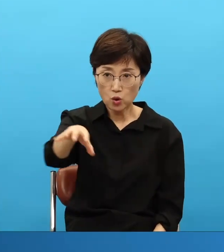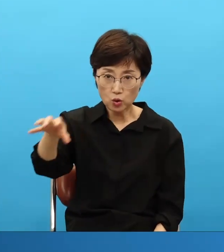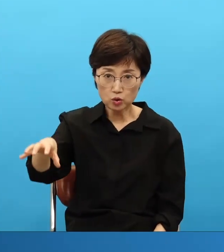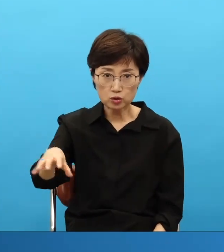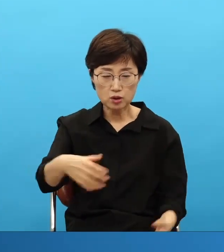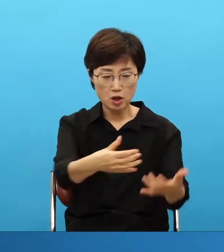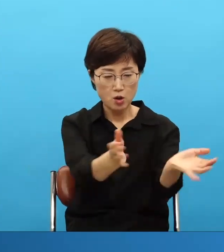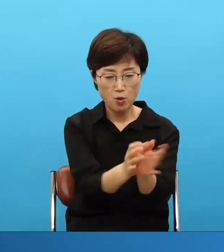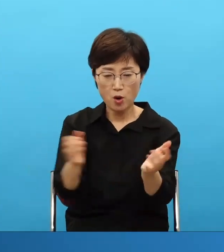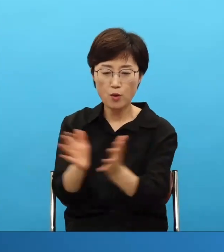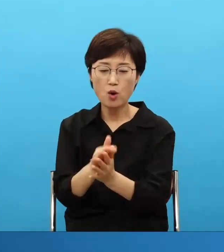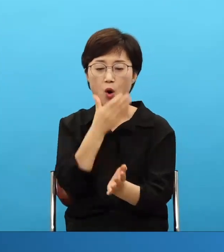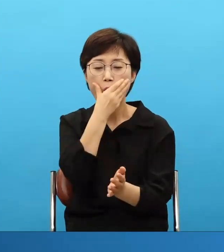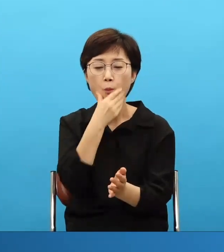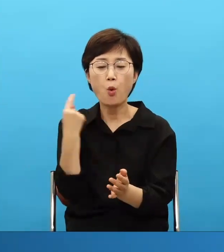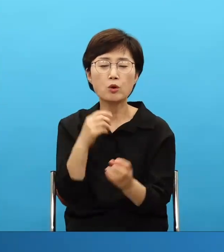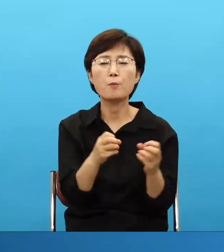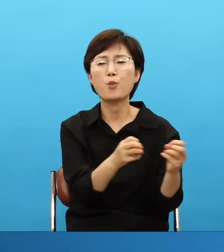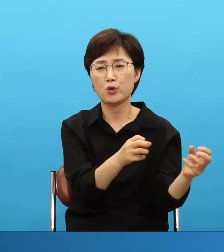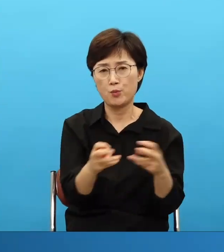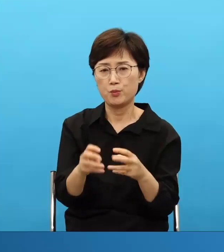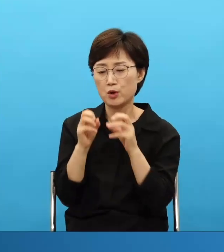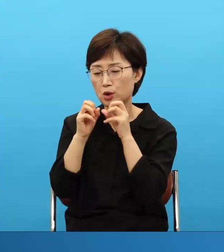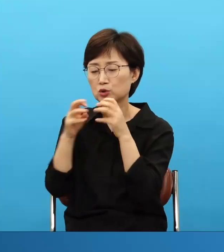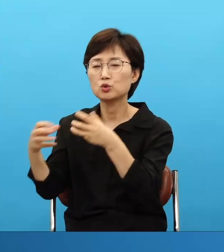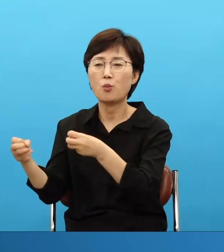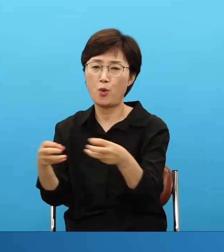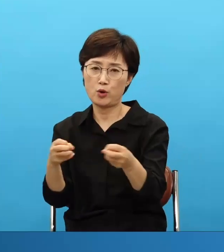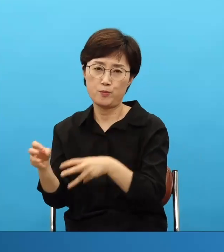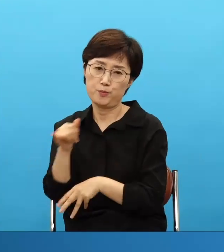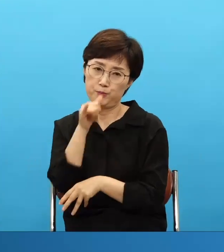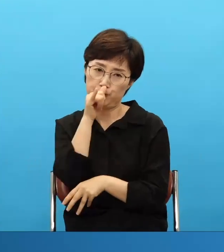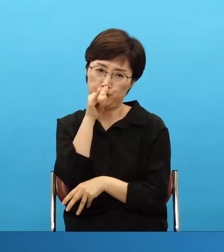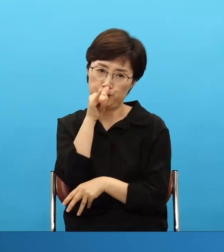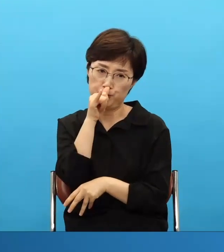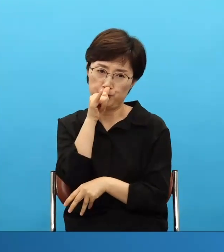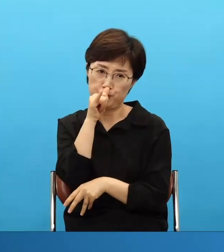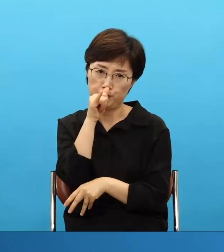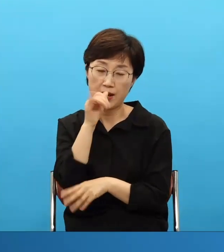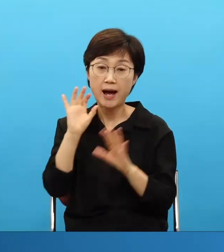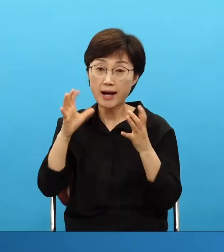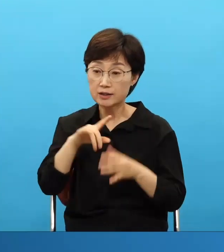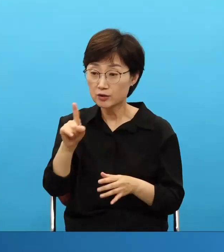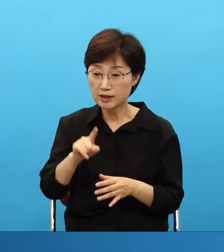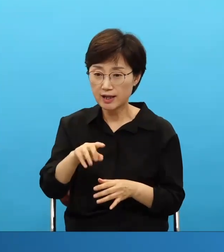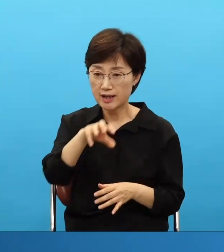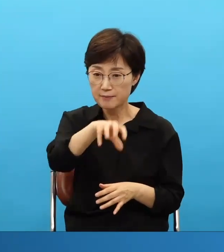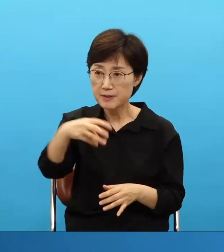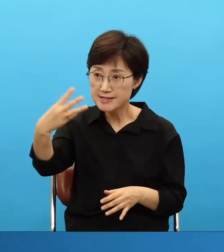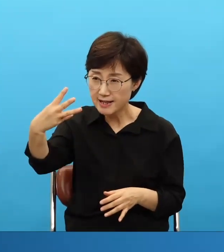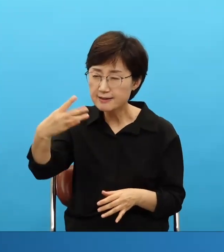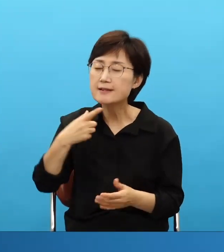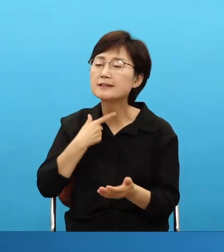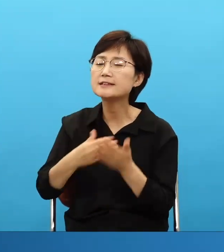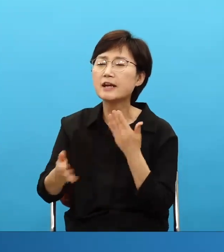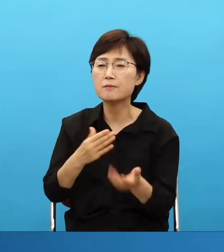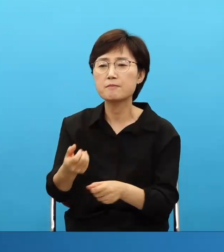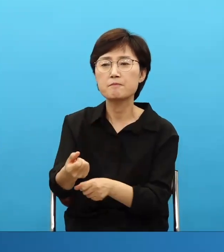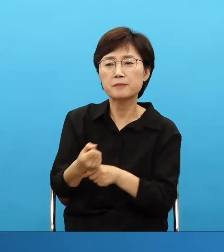포럼들이 소통되어고 아이들은 티에서 진행될 세 가지들과 금토일 시대를 미리